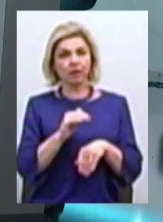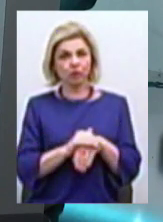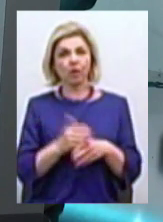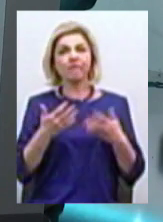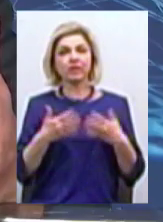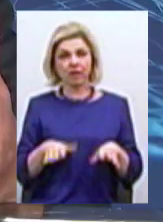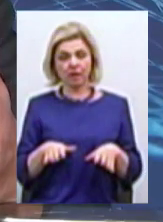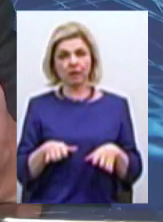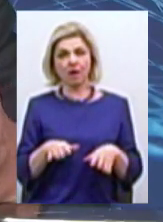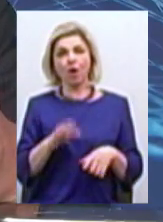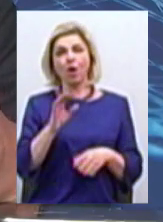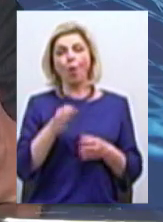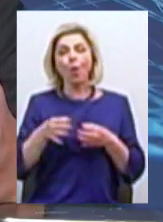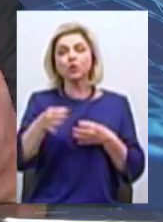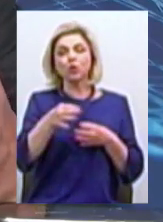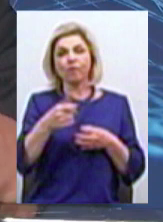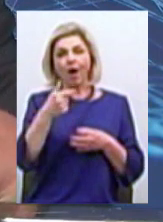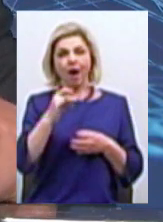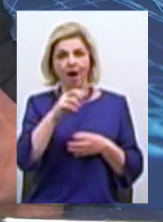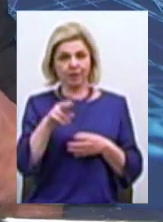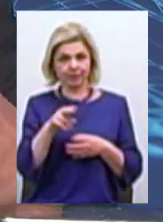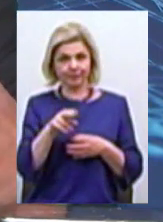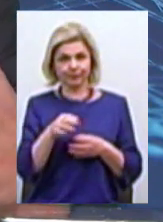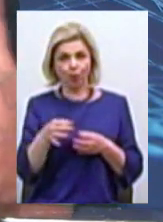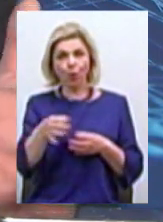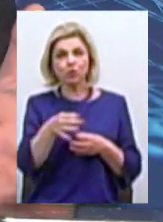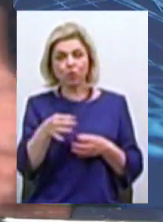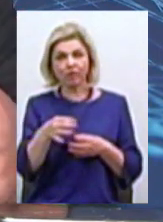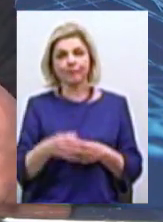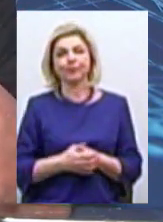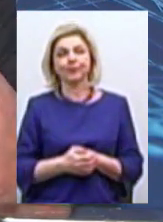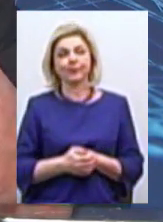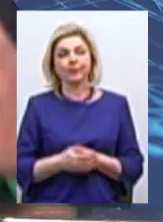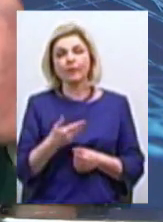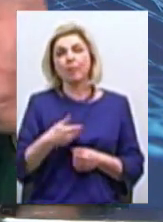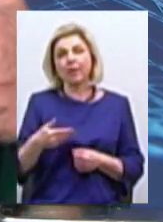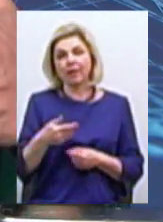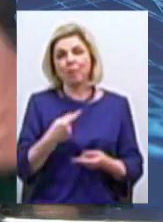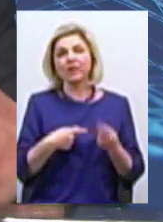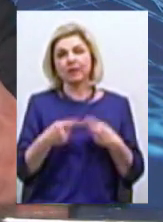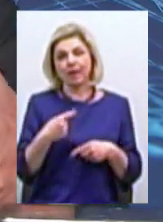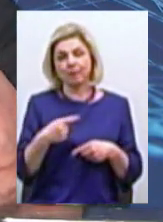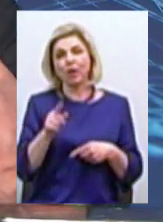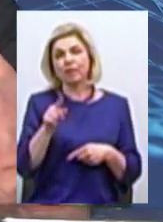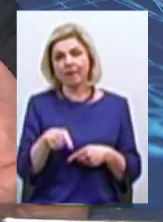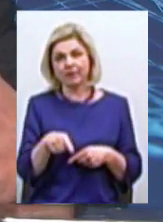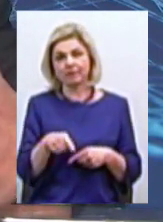втрачаємо острів Гардовий. Острів Гардовий, ми повертаємось навіть